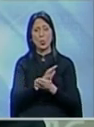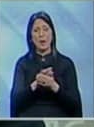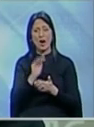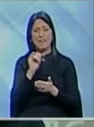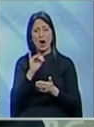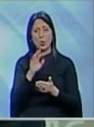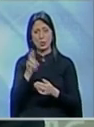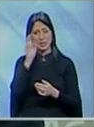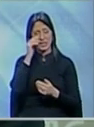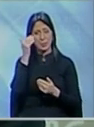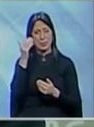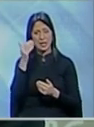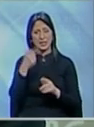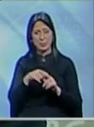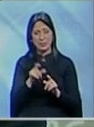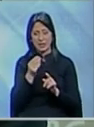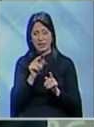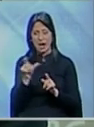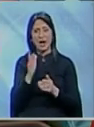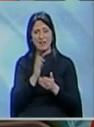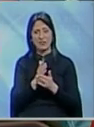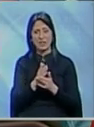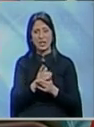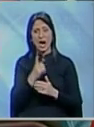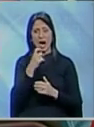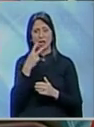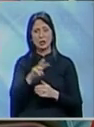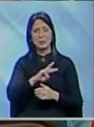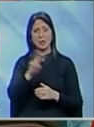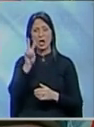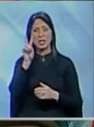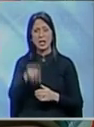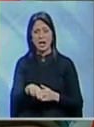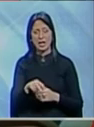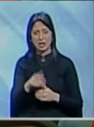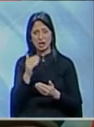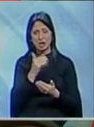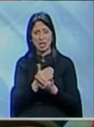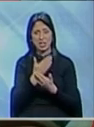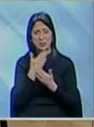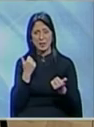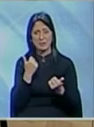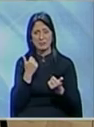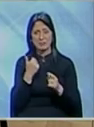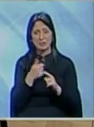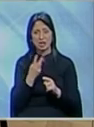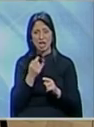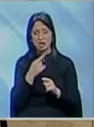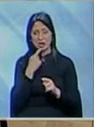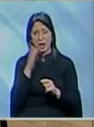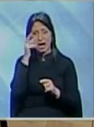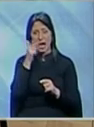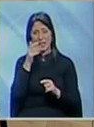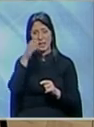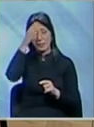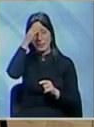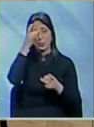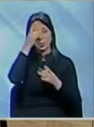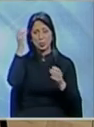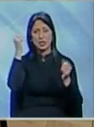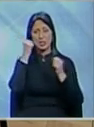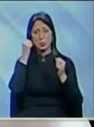ფაკულტეტები, რაზეც სახელმწიფოს მხრიდან გამოიყო თანხა. საუბარია 120 მილიონ ლარზე, რომელსაც შედეგი არ მოყოლია, აცხადებს შაშკინი. განათლების, მეცნიერების,